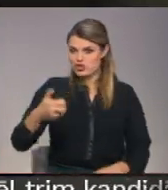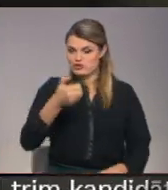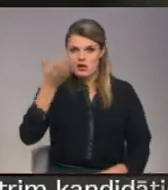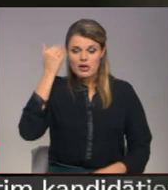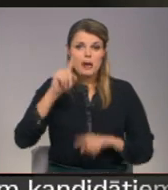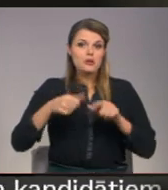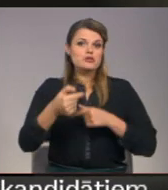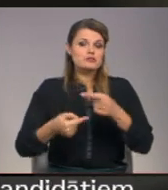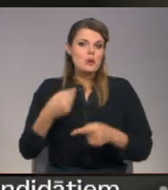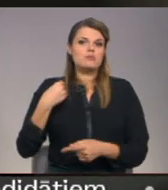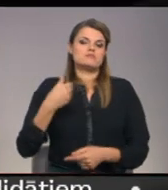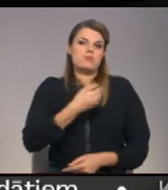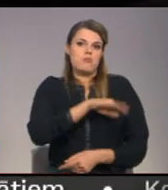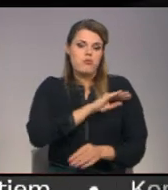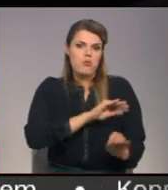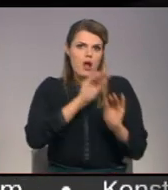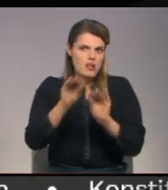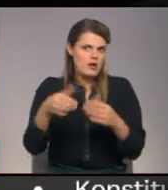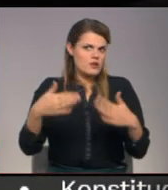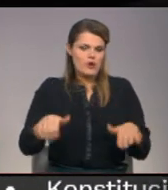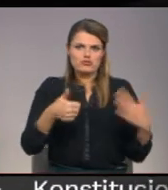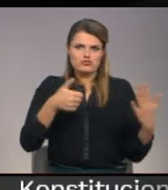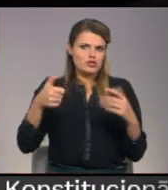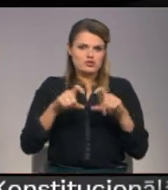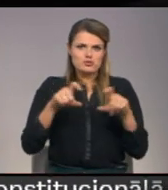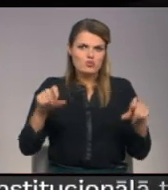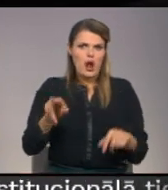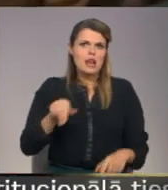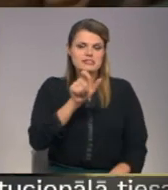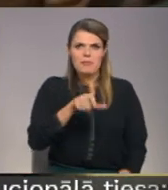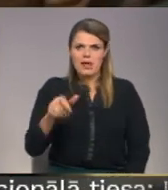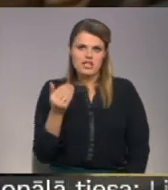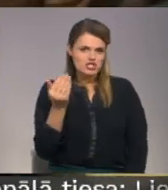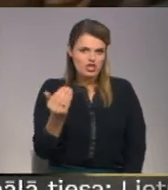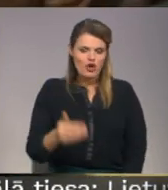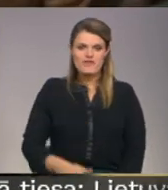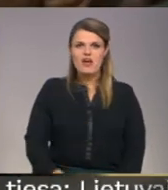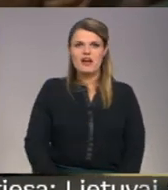pāris gadiem Polijā, kur no to jau ir vairāk nekā 600. Ieva Benefelda, Alans Peršavits, Skrundas televīzija.